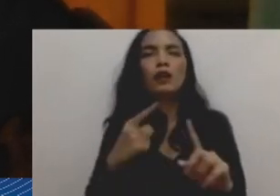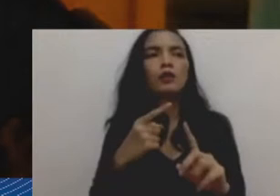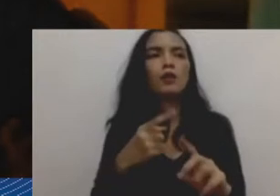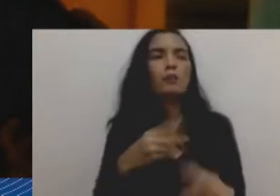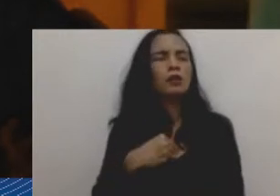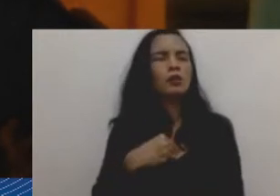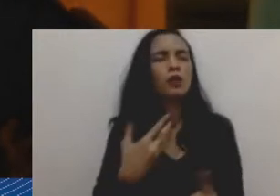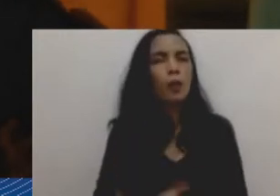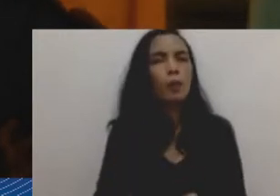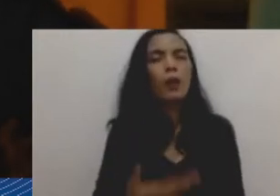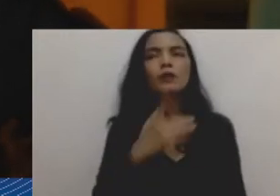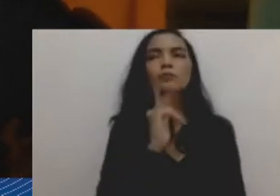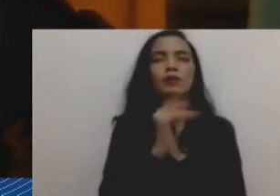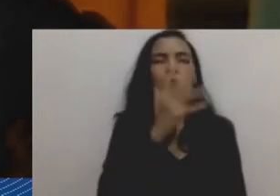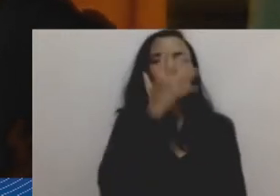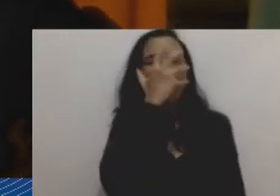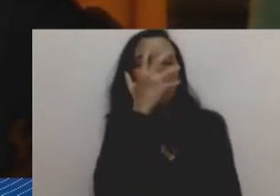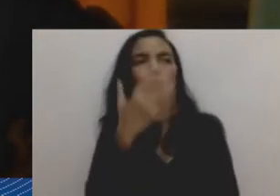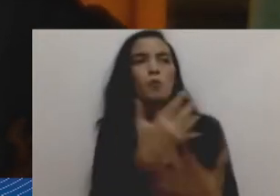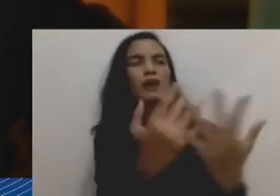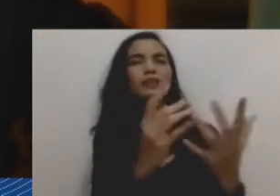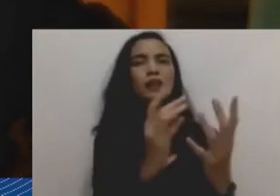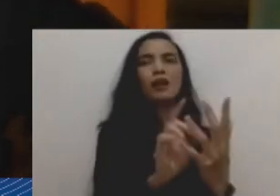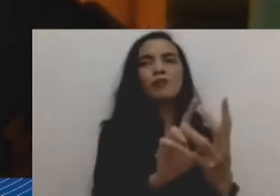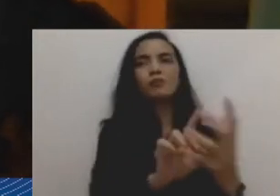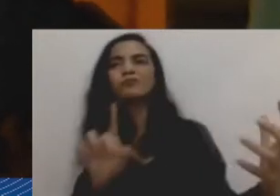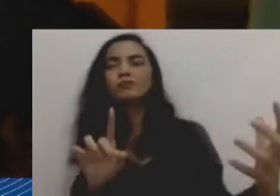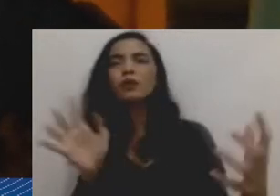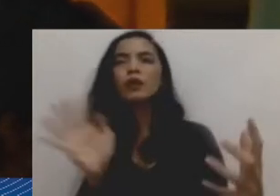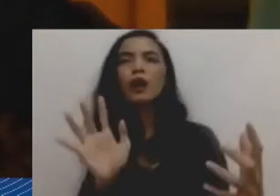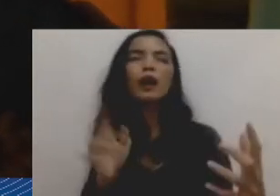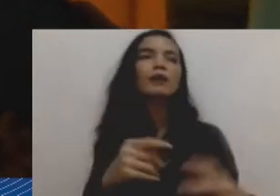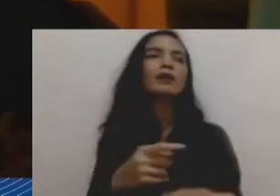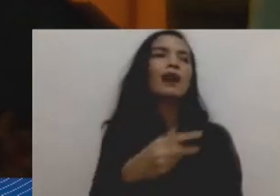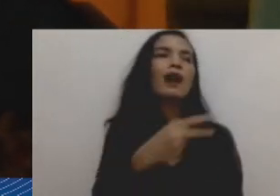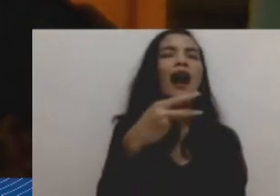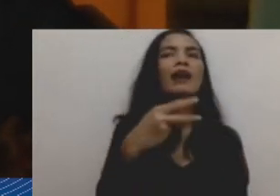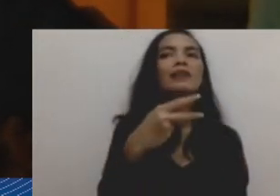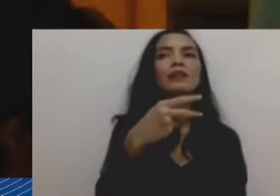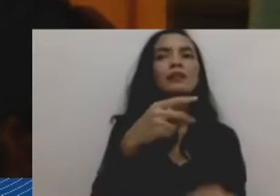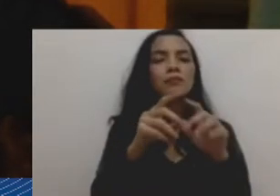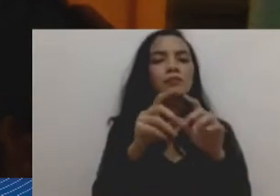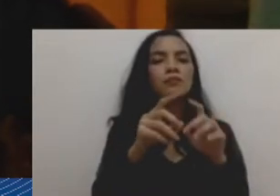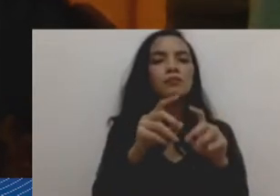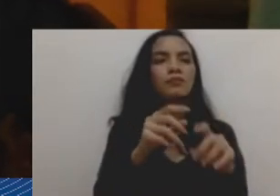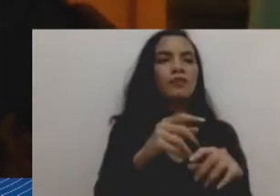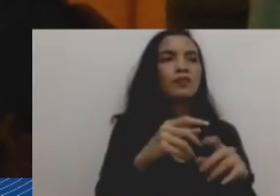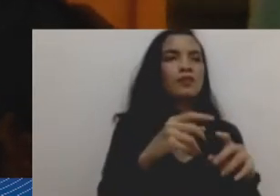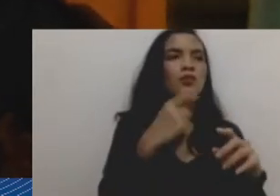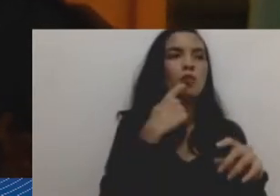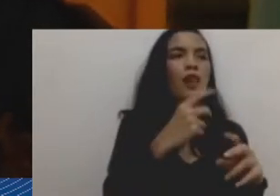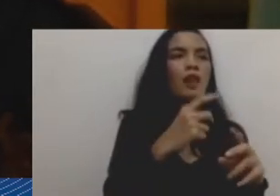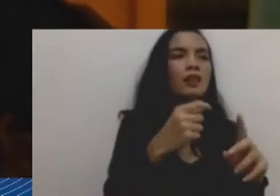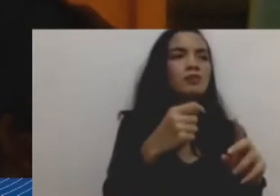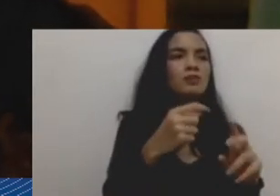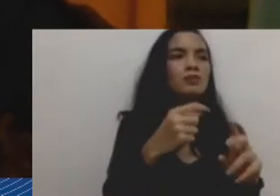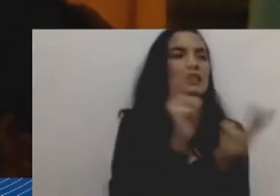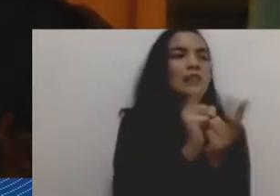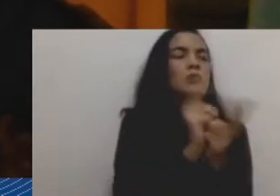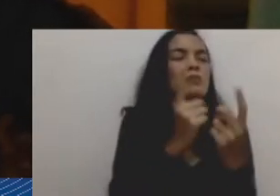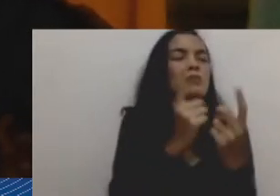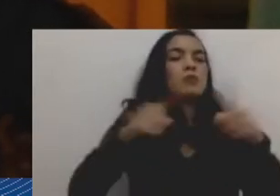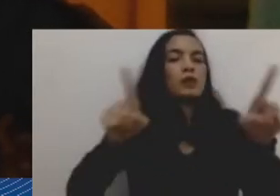dari ruang sosial, cara pemahamannya berbeda. Nah, ini sebetulnya tantangannya menarik sekali. Jadi nanti saya